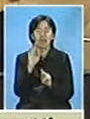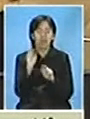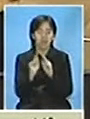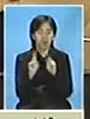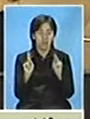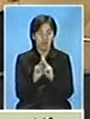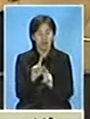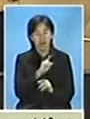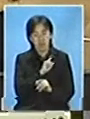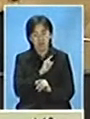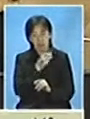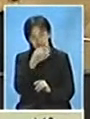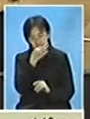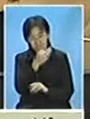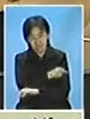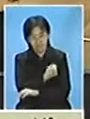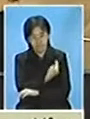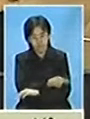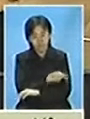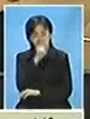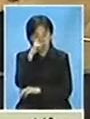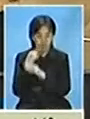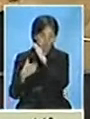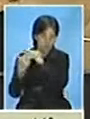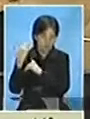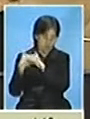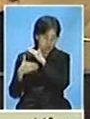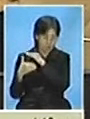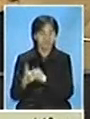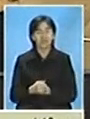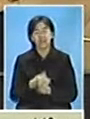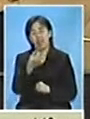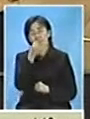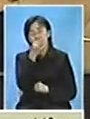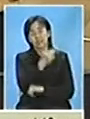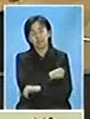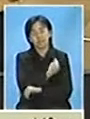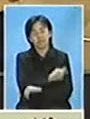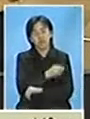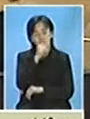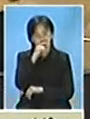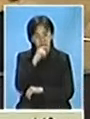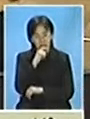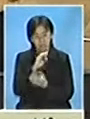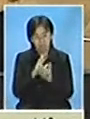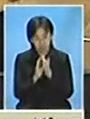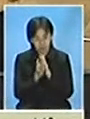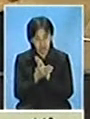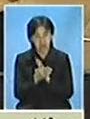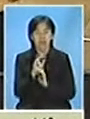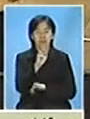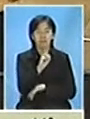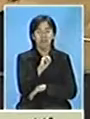ผู้ประกอบวิชาชีพการแพทย์แผนไทยหรือผู้ประกอบวิชาชีพการแพทย์แผนไทยประยุกต์จากมาต